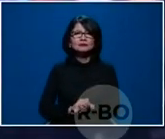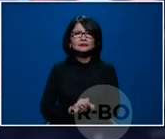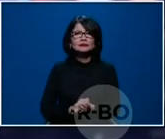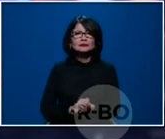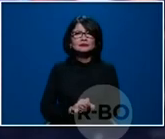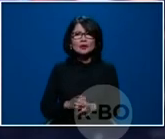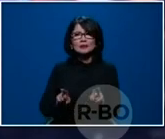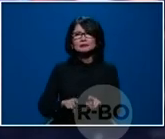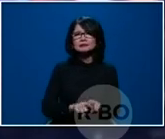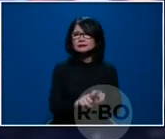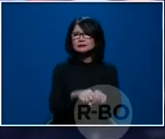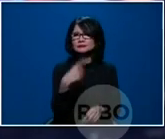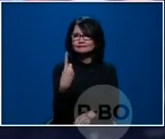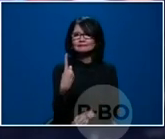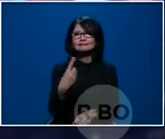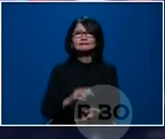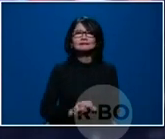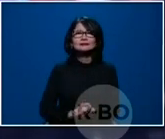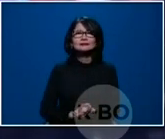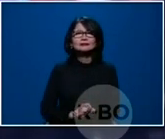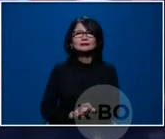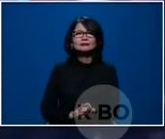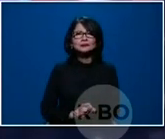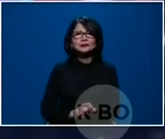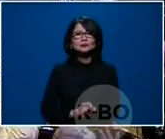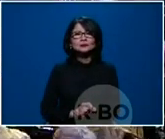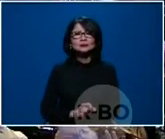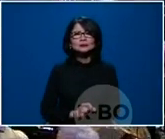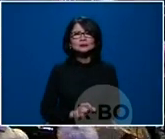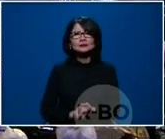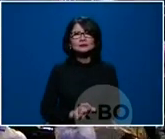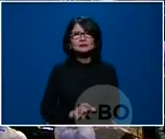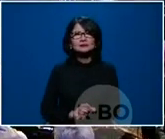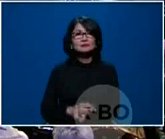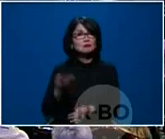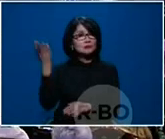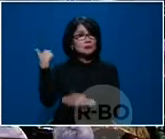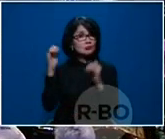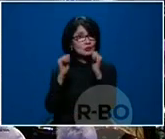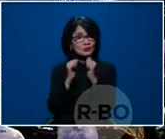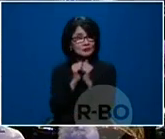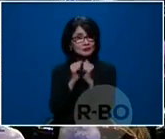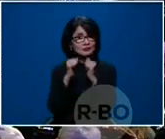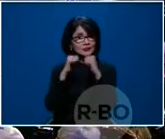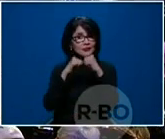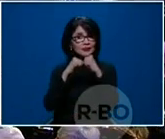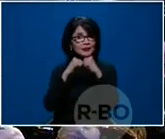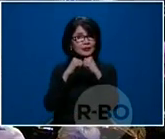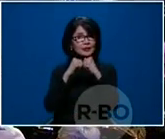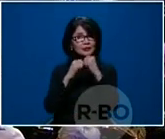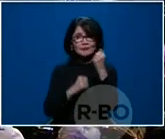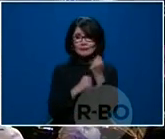paslon 1 ditahan tadi kita sudah sepakat para pendukung